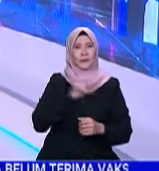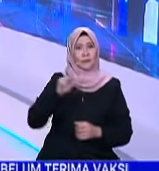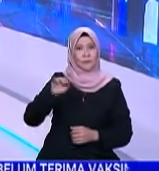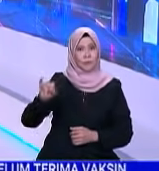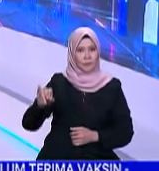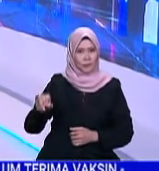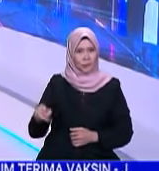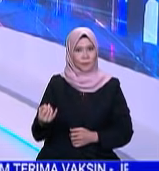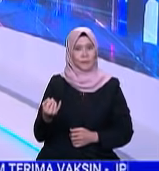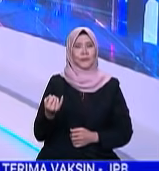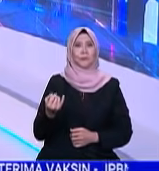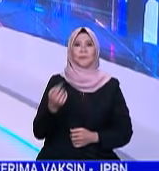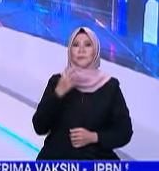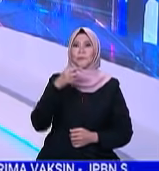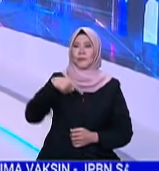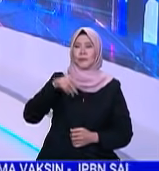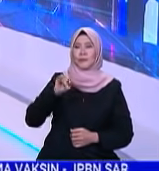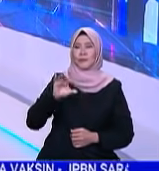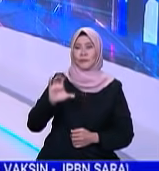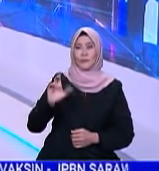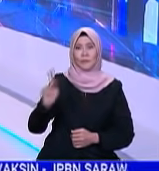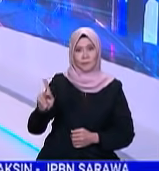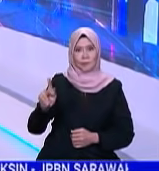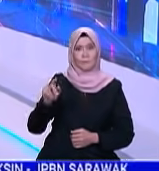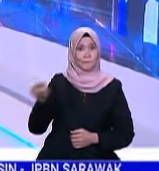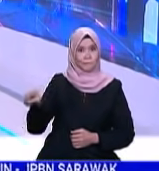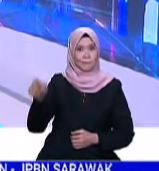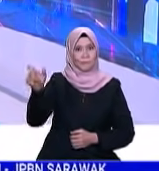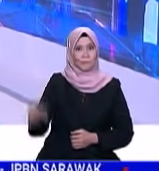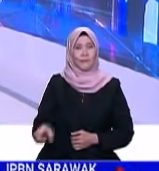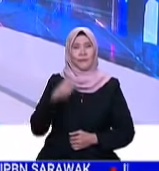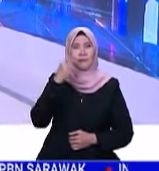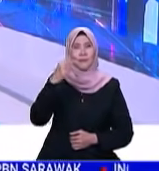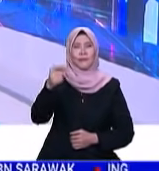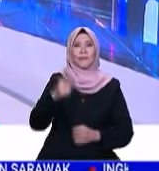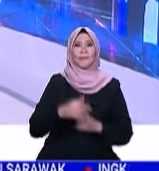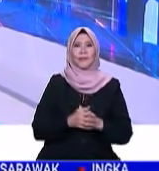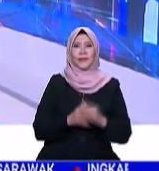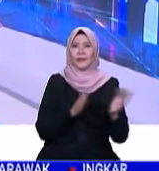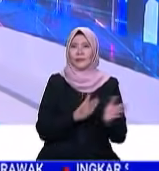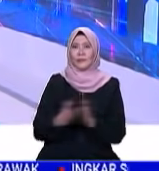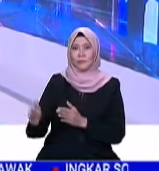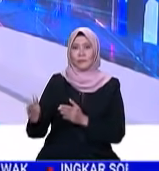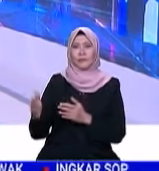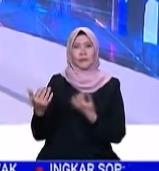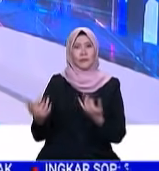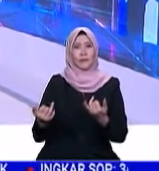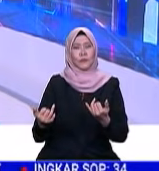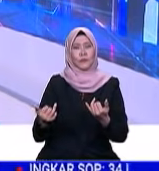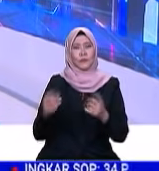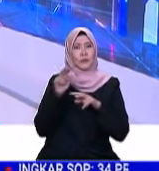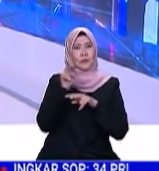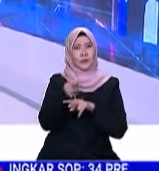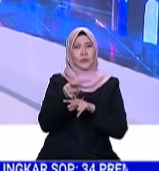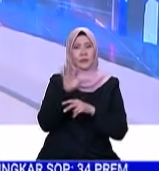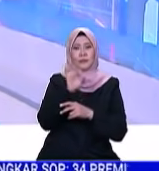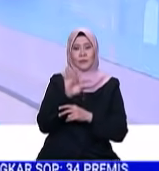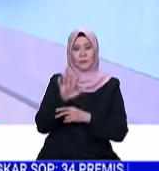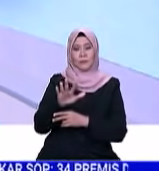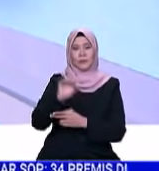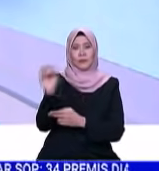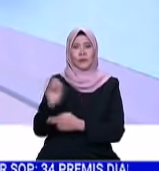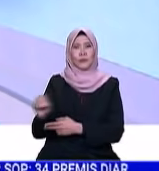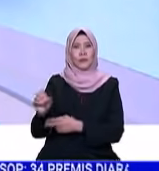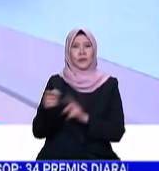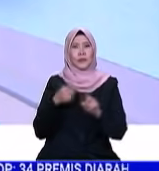Program Imunisasi COVID-19 Kebangsaan, Khairi Jamaluddin, ia berdasarkan perangkaan semasa yang menyaksikan